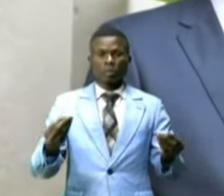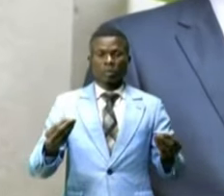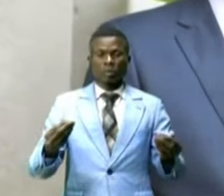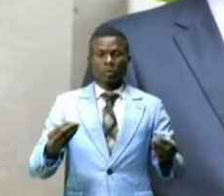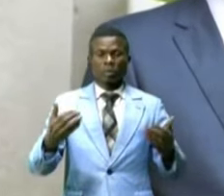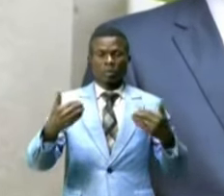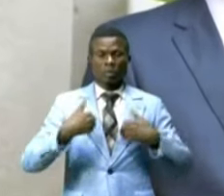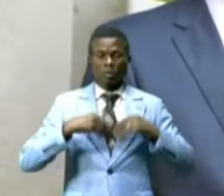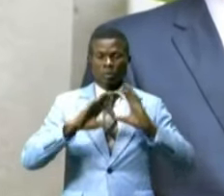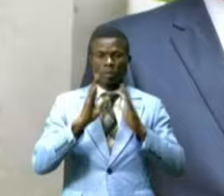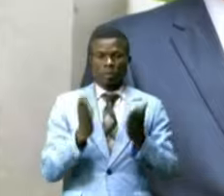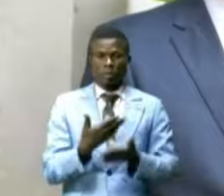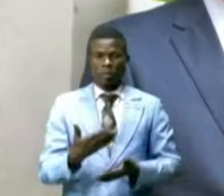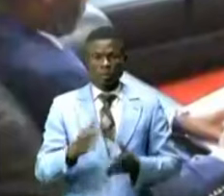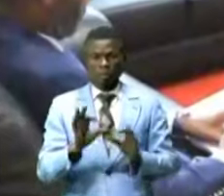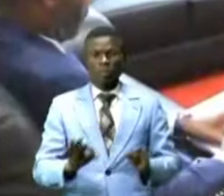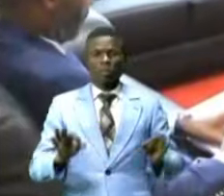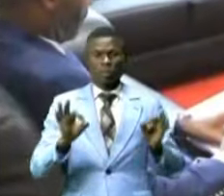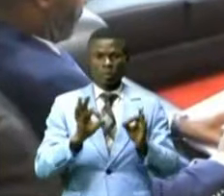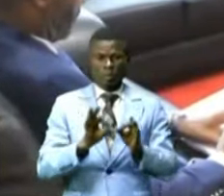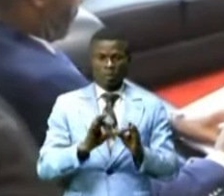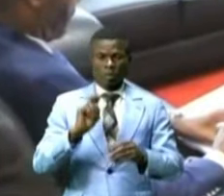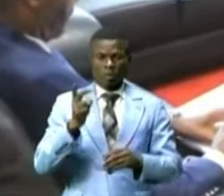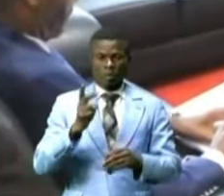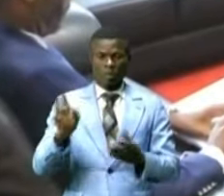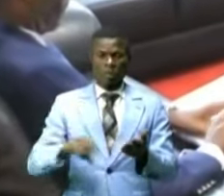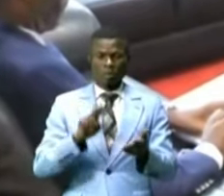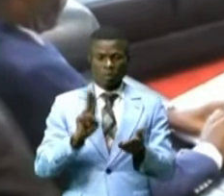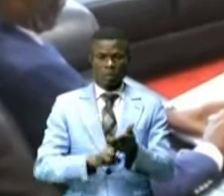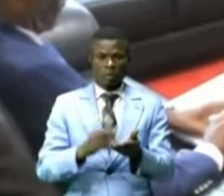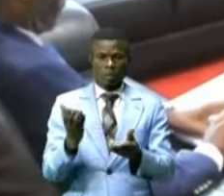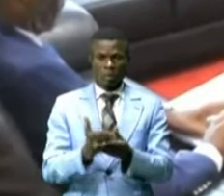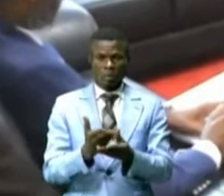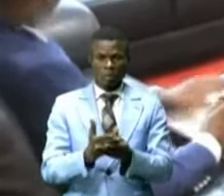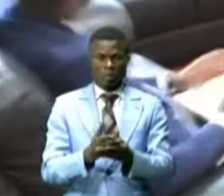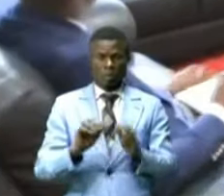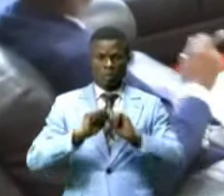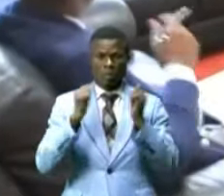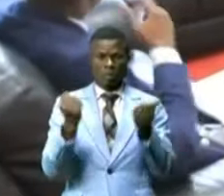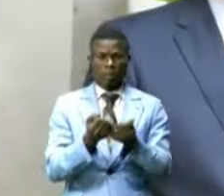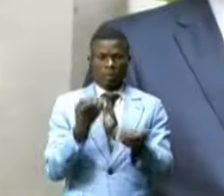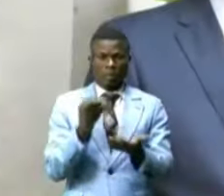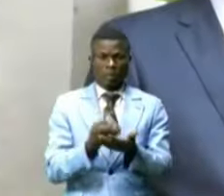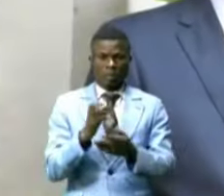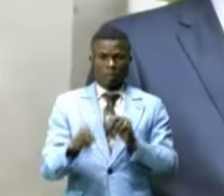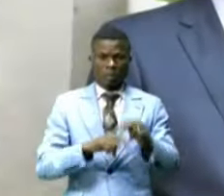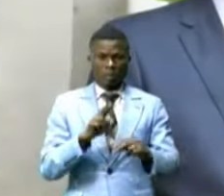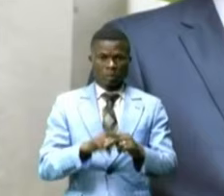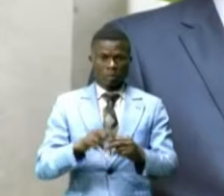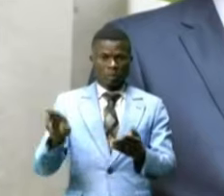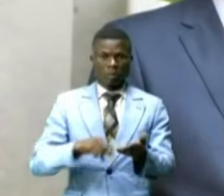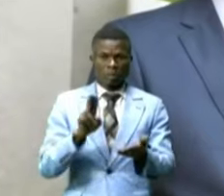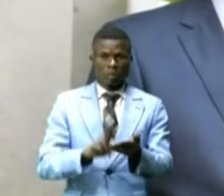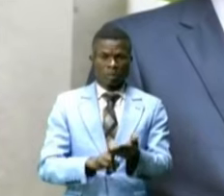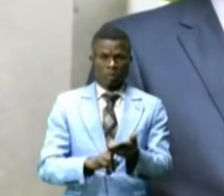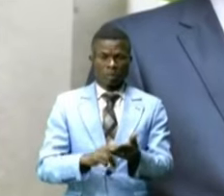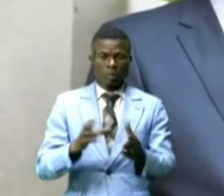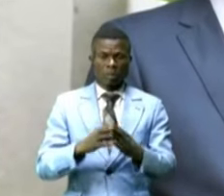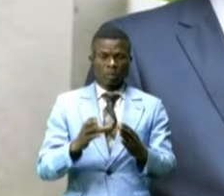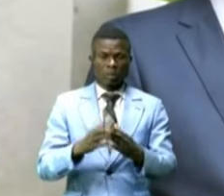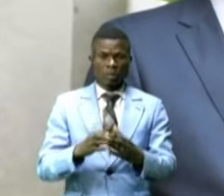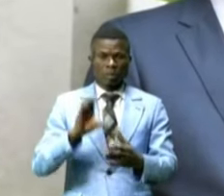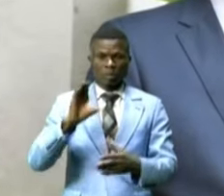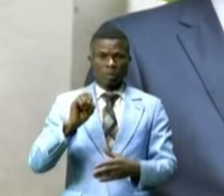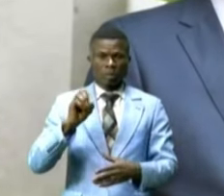goût de l'agriculture dans le chef des enfants. Le 2e accord qui a été signé, c'est avec l'agence des zones économiques spéciales qui a signé avec Codeco au niveau de la